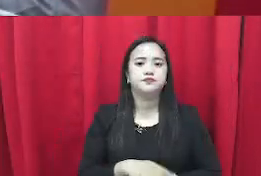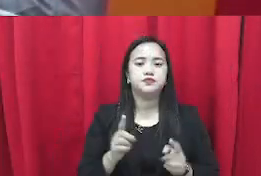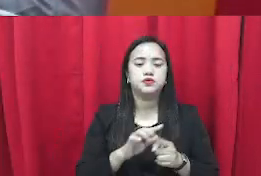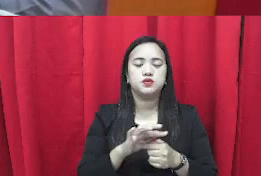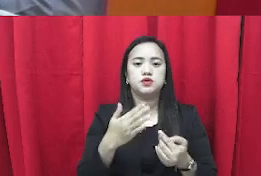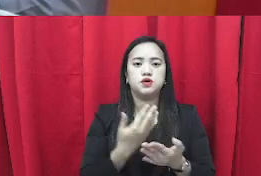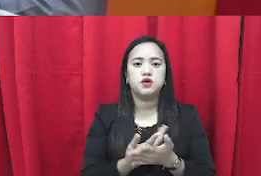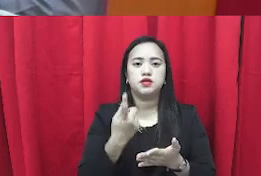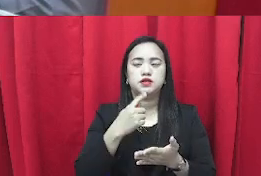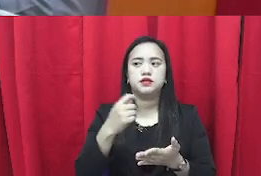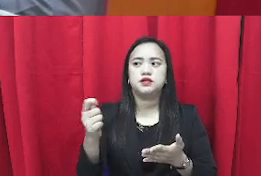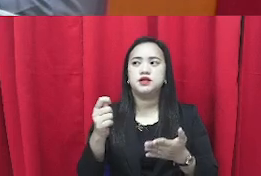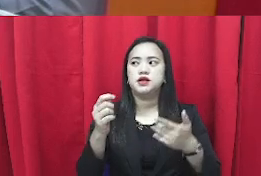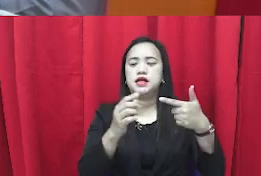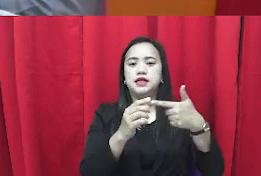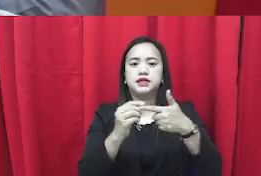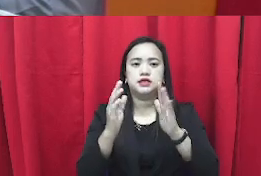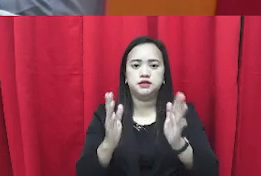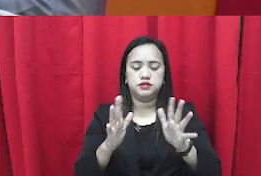ng tahanan